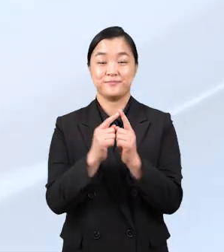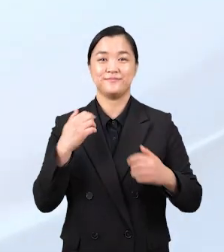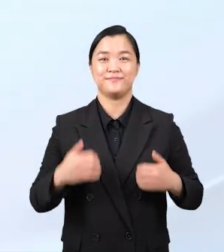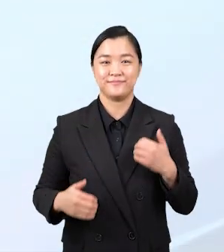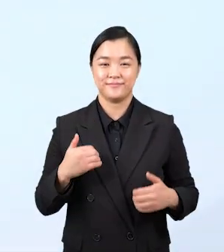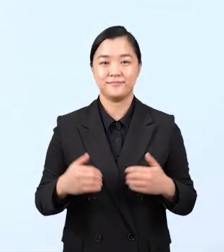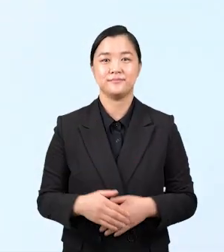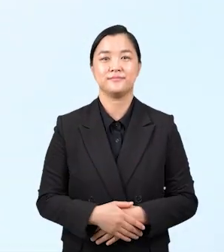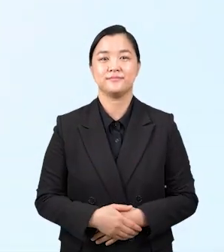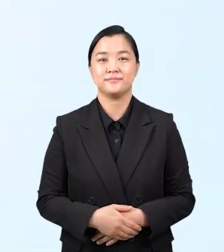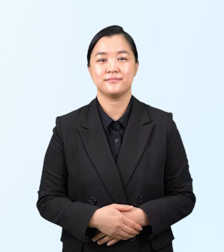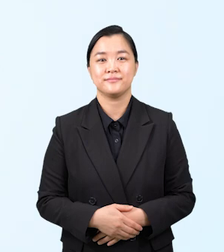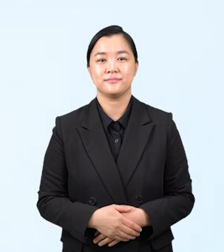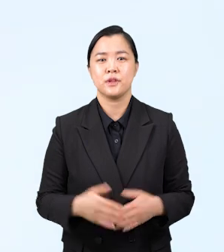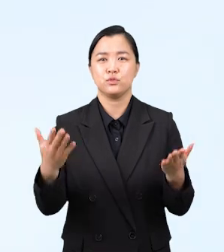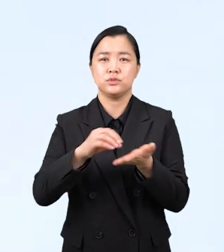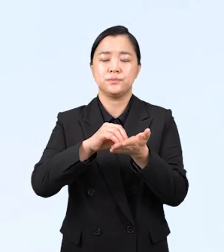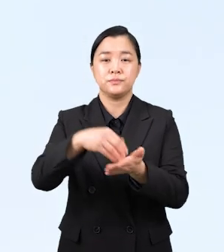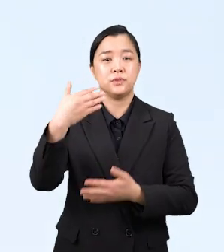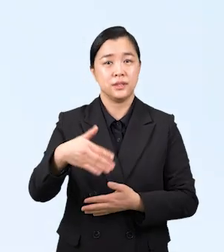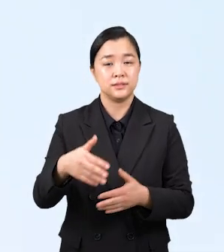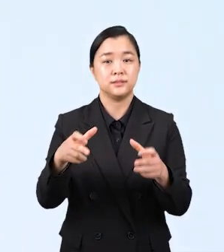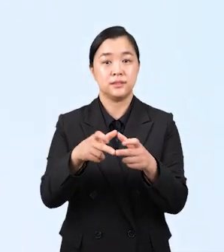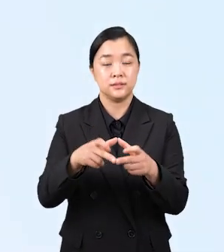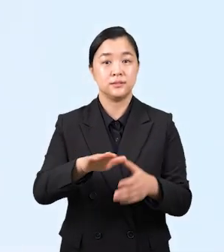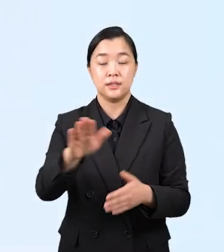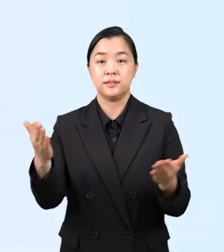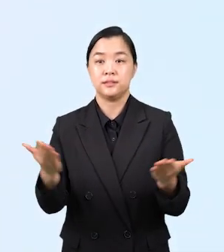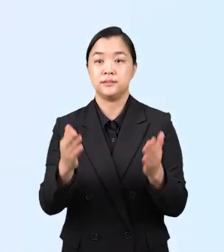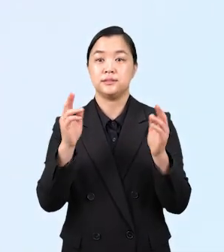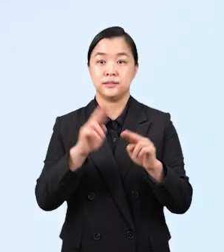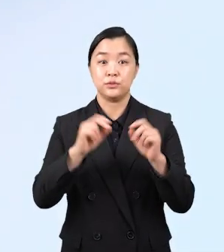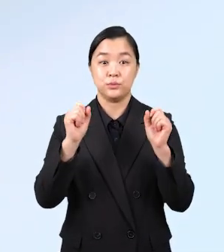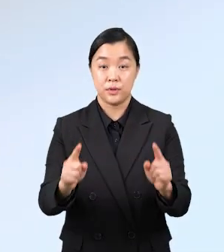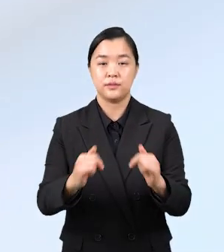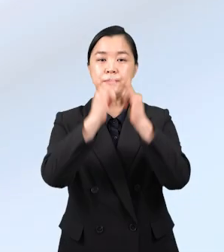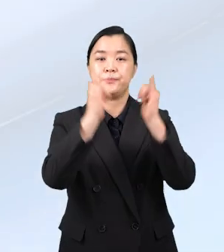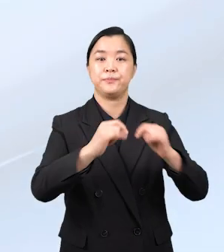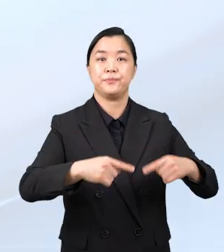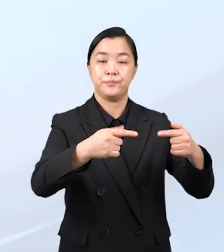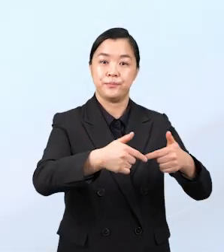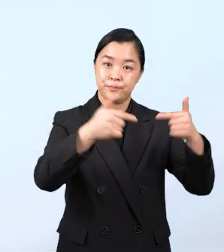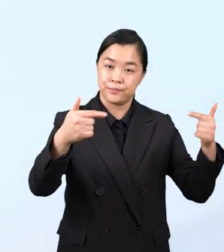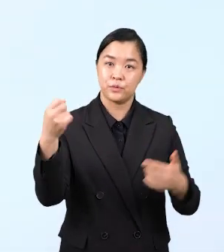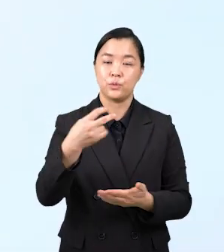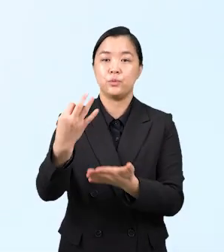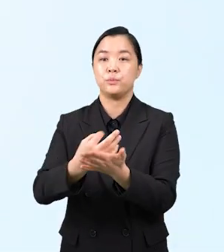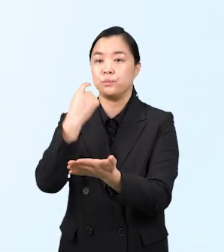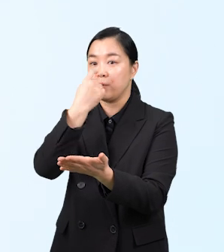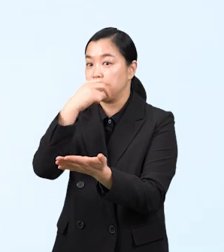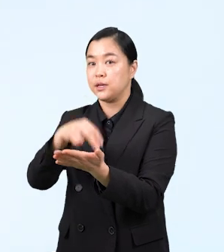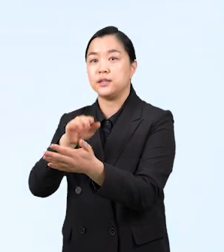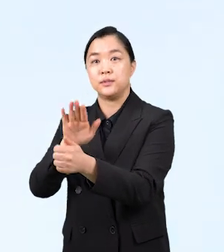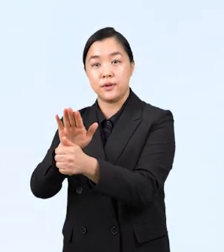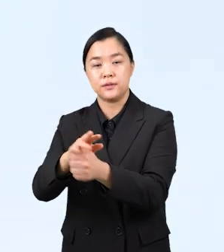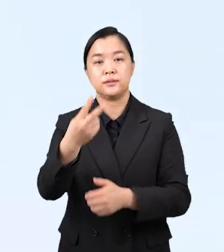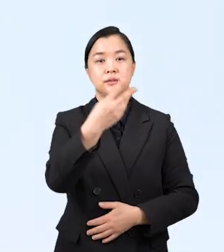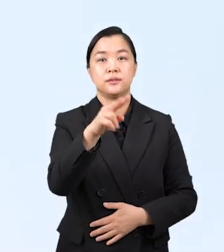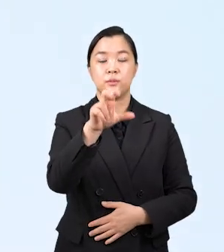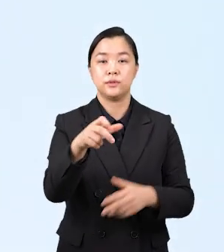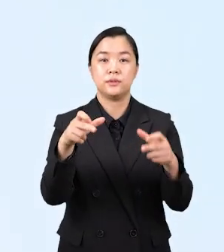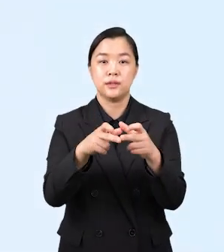안녕하세요. 아나운서 이라입니다. 미취업 장애인에게 일자리 제공을 통한 사회 참여 확대 및 소득 보장을